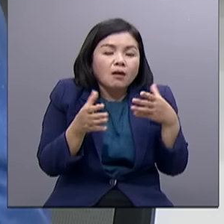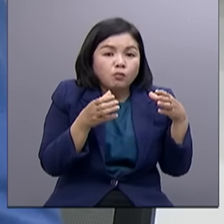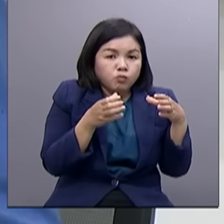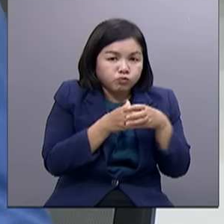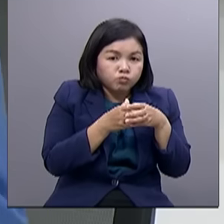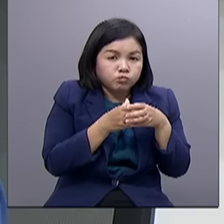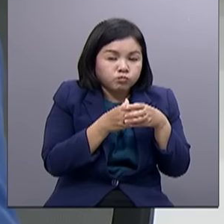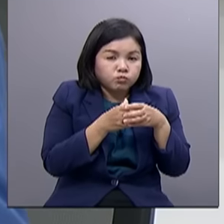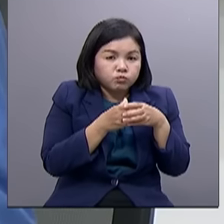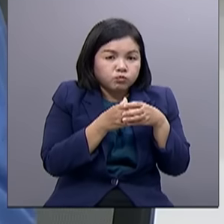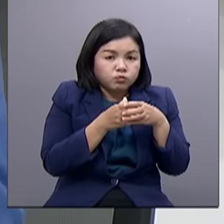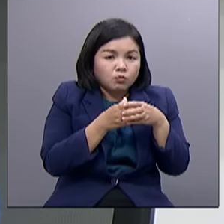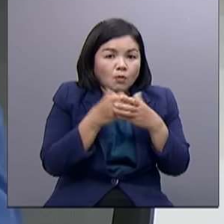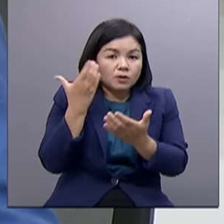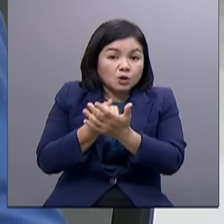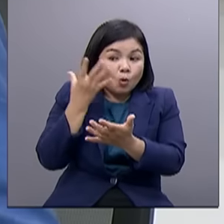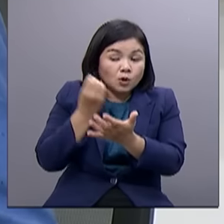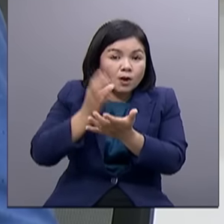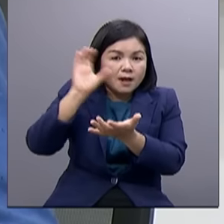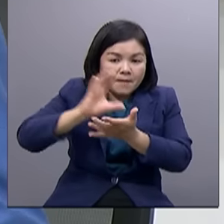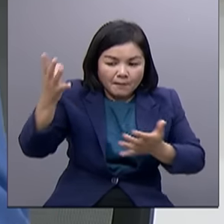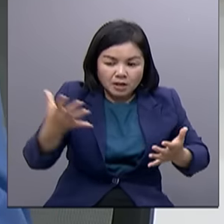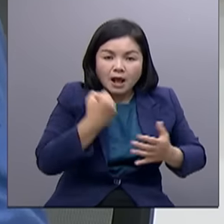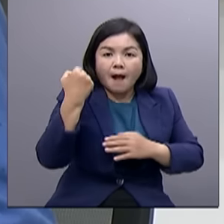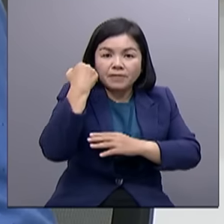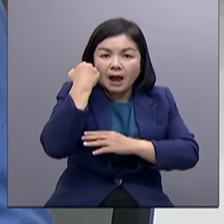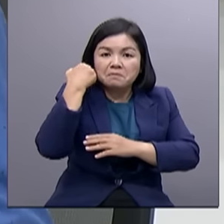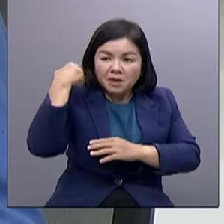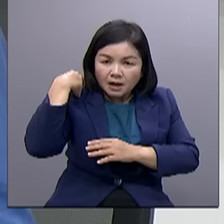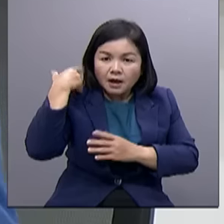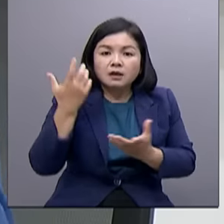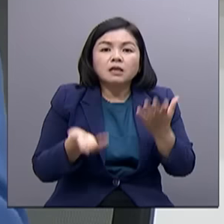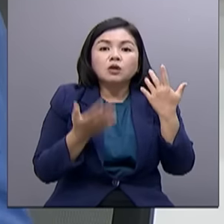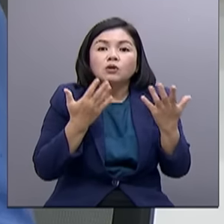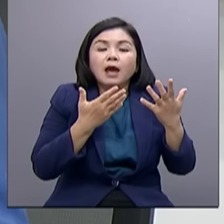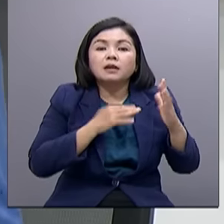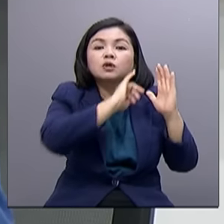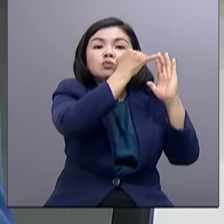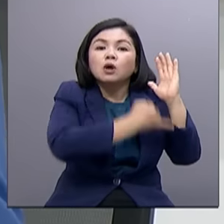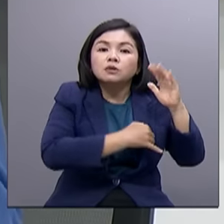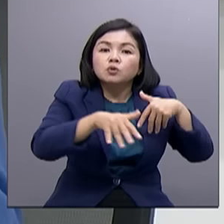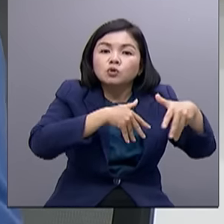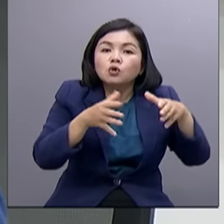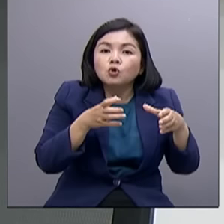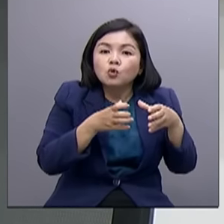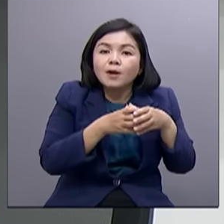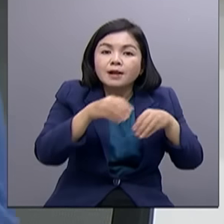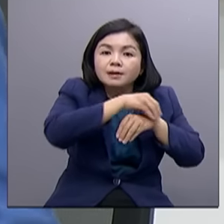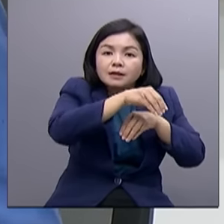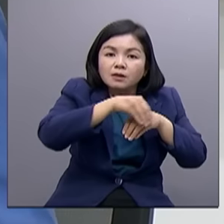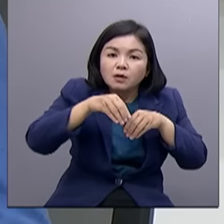เครือข่ายของกลุ่มทุนผูกขาดหรือบางพื้นที่อาจจะอยู่ในเครือข่ายของ